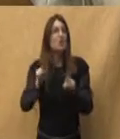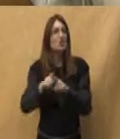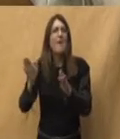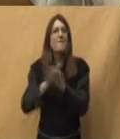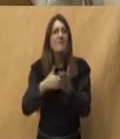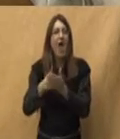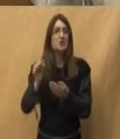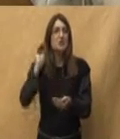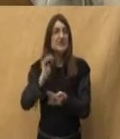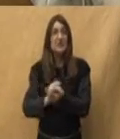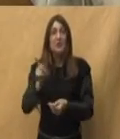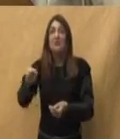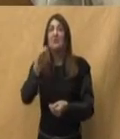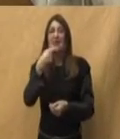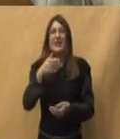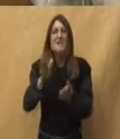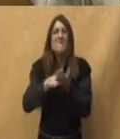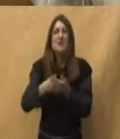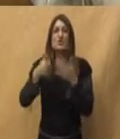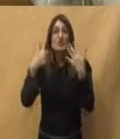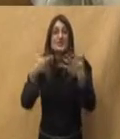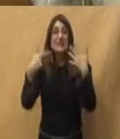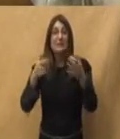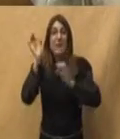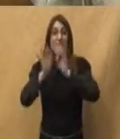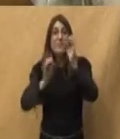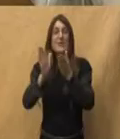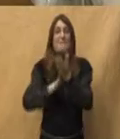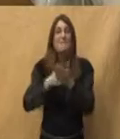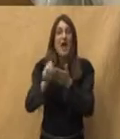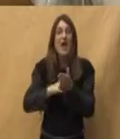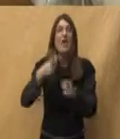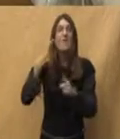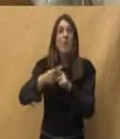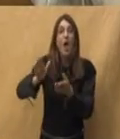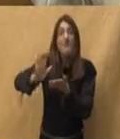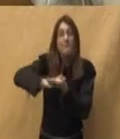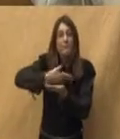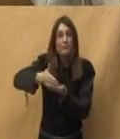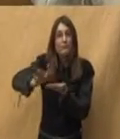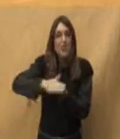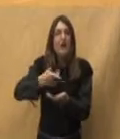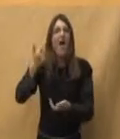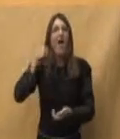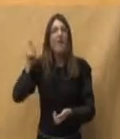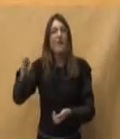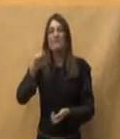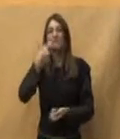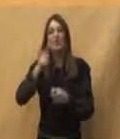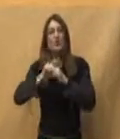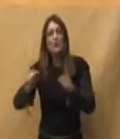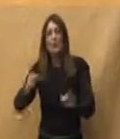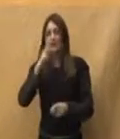Ja sam istraživala u Francuskoj. Masne sireve po 60-70% masnoće i još putrom podloži to. Međutim, oni imaju sasvim drugačiji